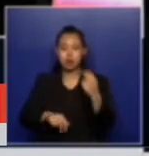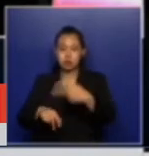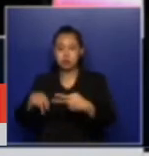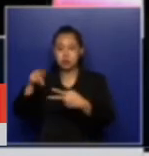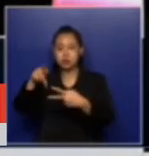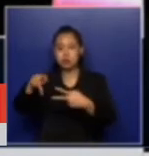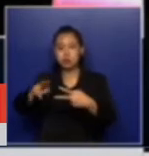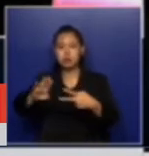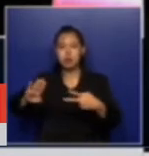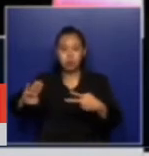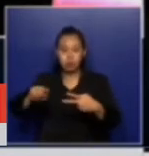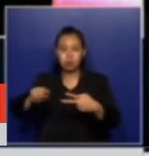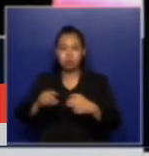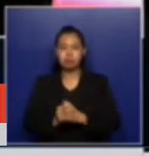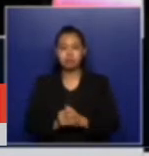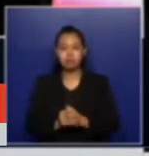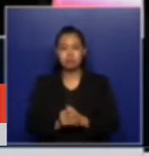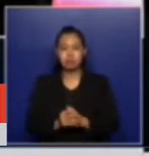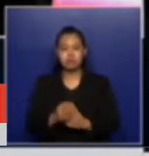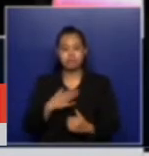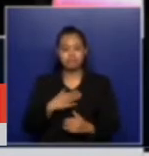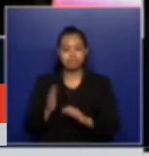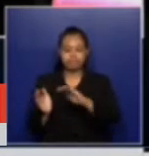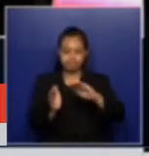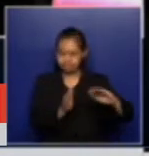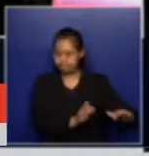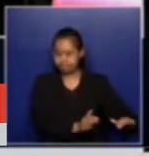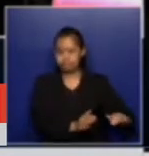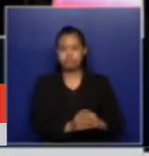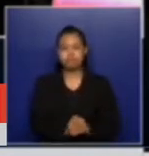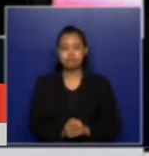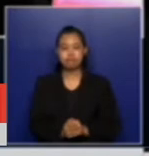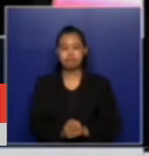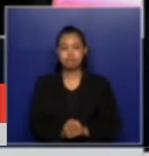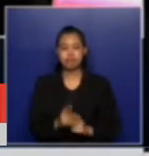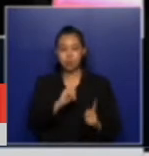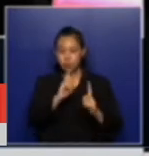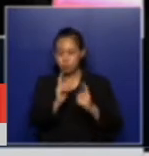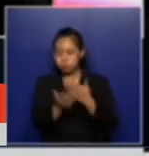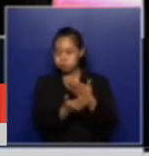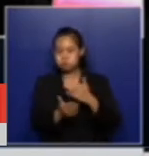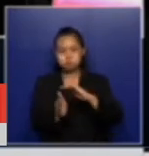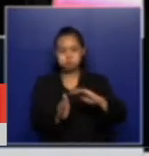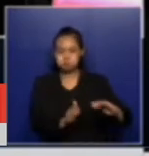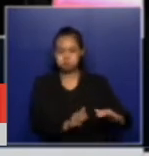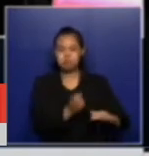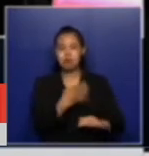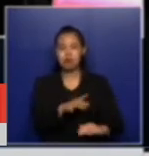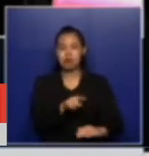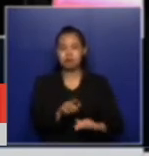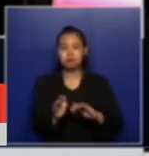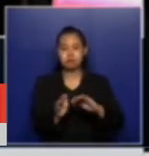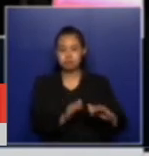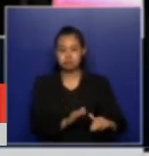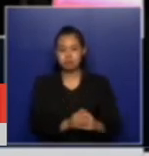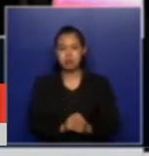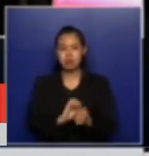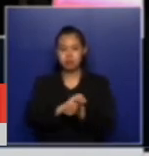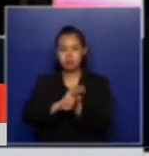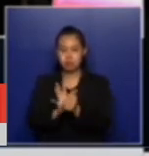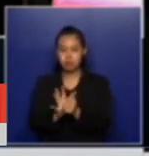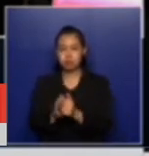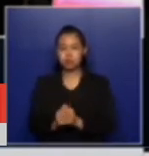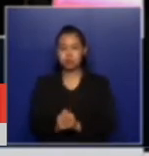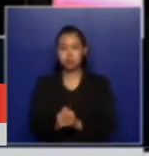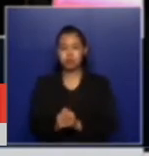ไปมากแล้วนะฮะผลกระทบทางเศรษฐกิจของโควิด19จะมากหรือน้อย